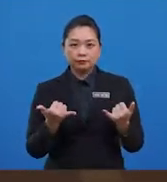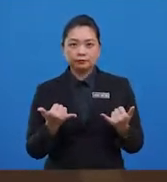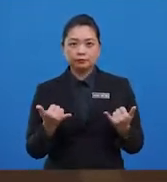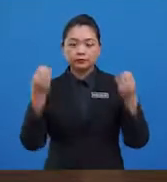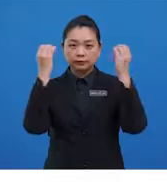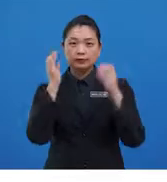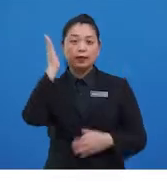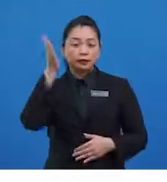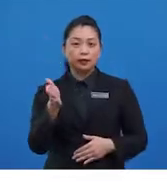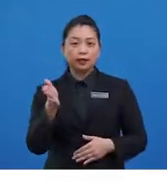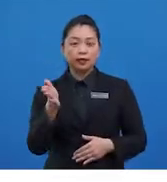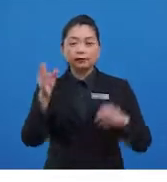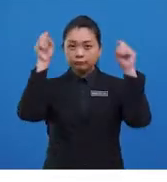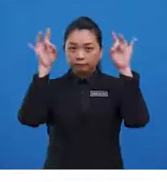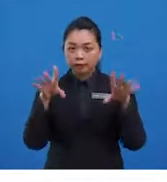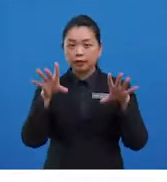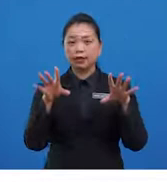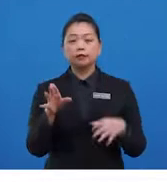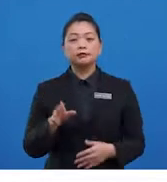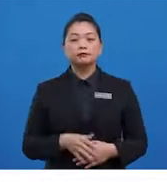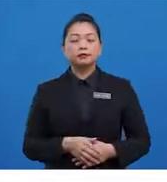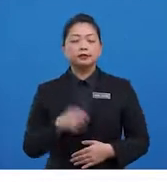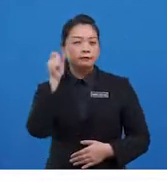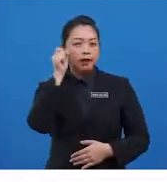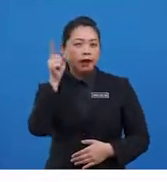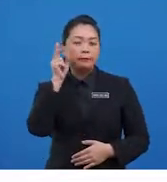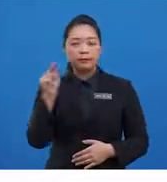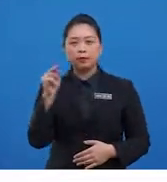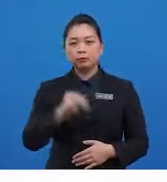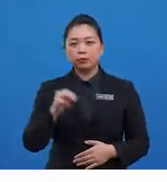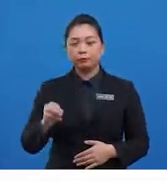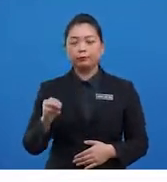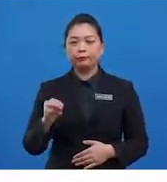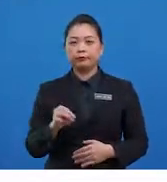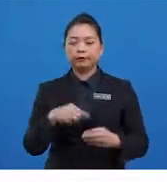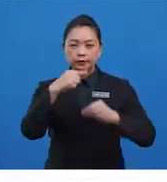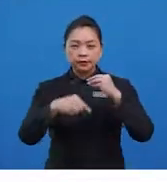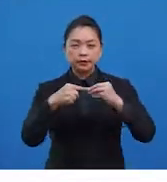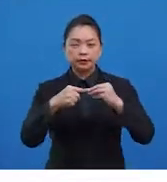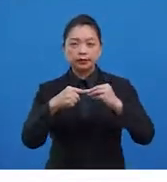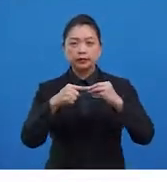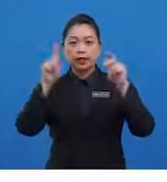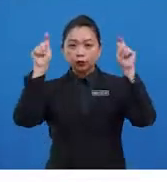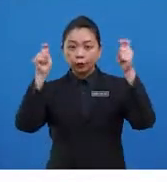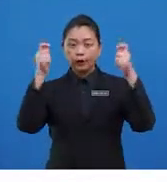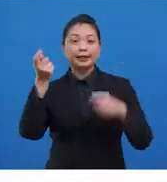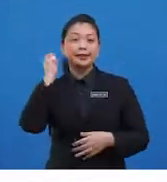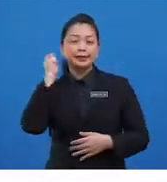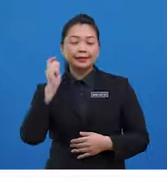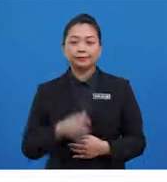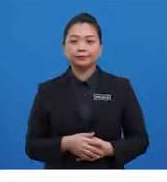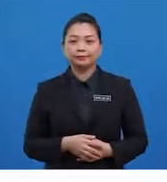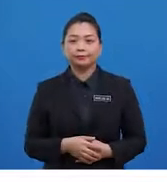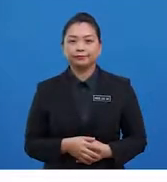sekarang cikgu akan menguji pemahaman murid-murid tentang topik yang kita telah bincangkan sebentar